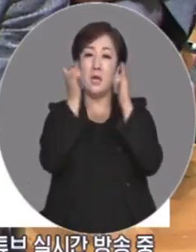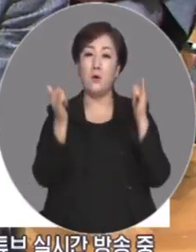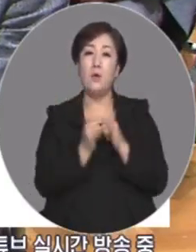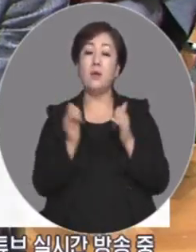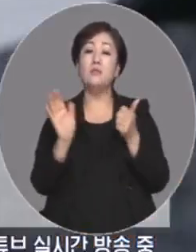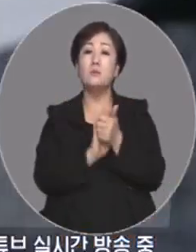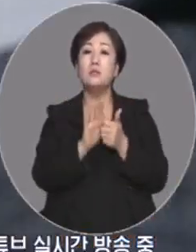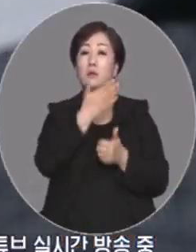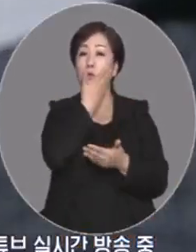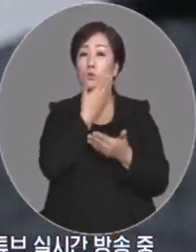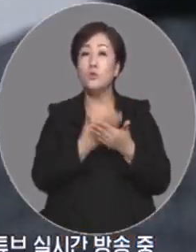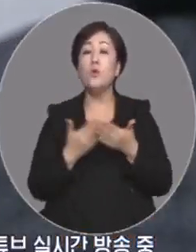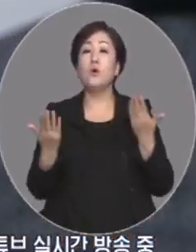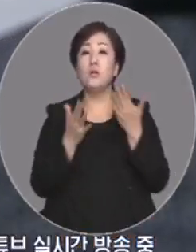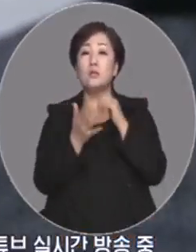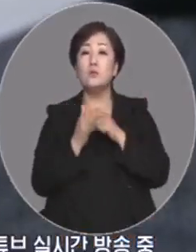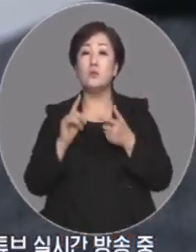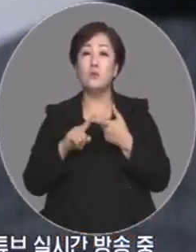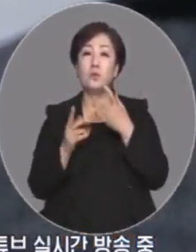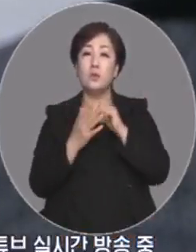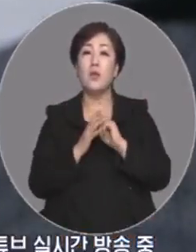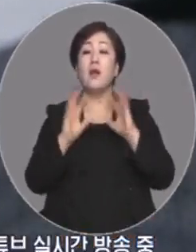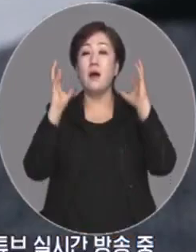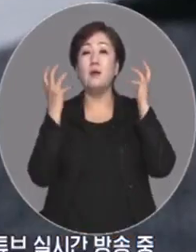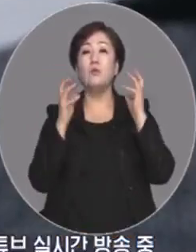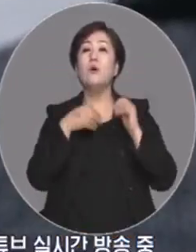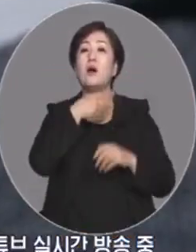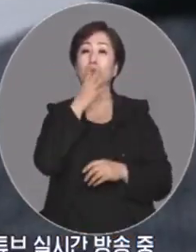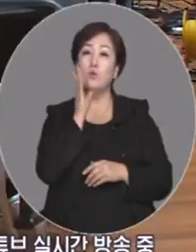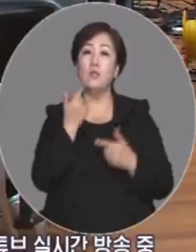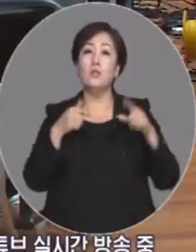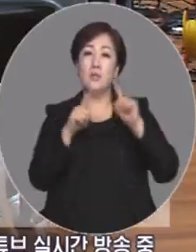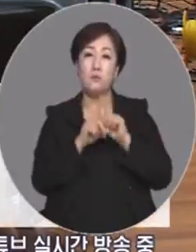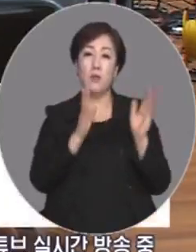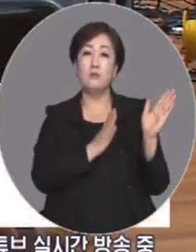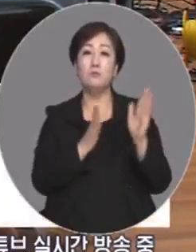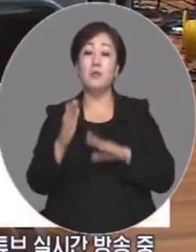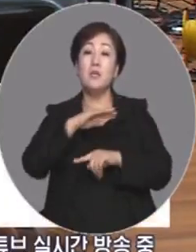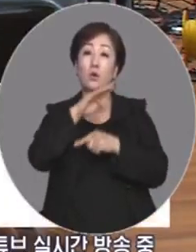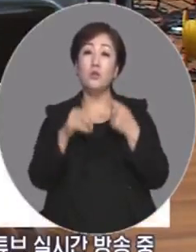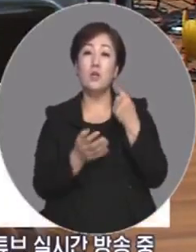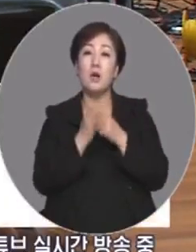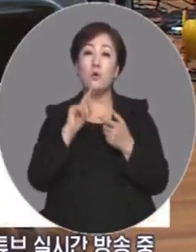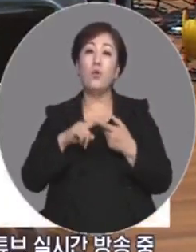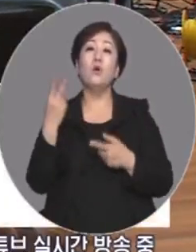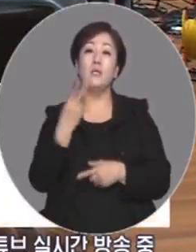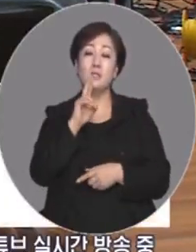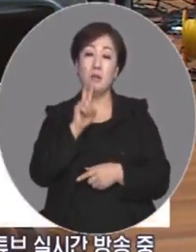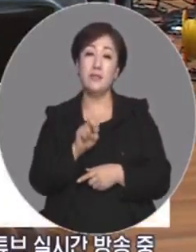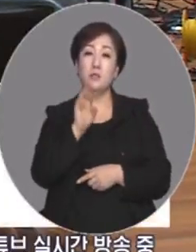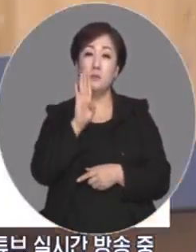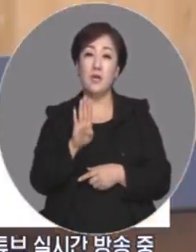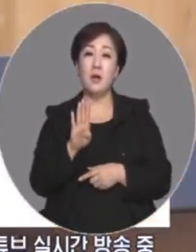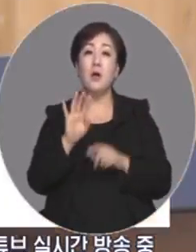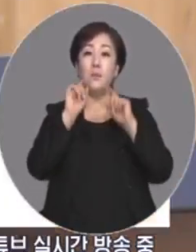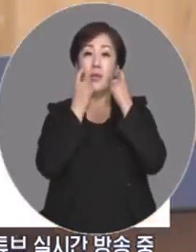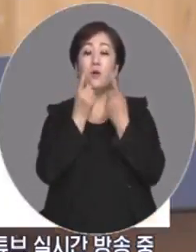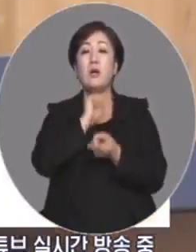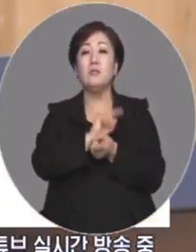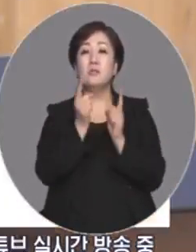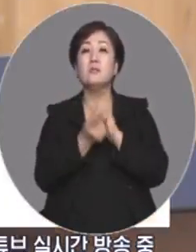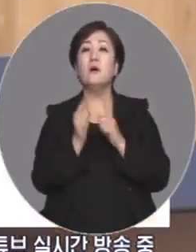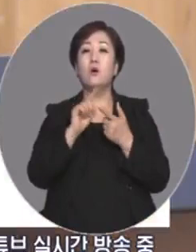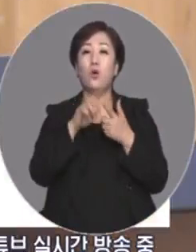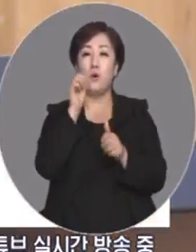핵심 업무는 국공립 노인과 아동시설의 운영. 1단계로 오는 2024년까지 민간과의 공개 경쟁 입찰을